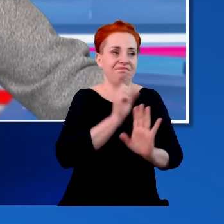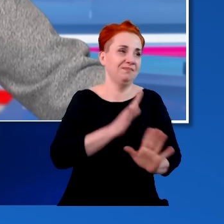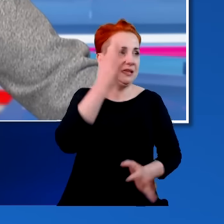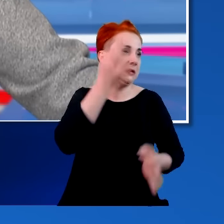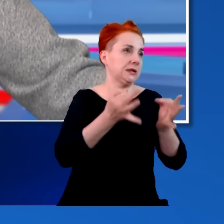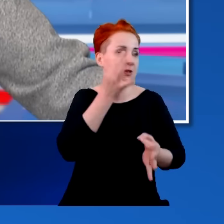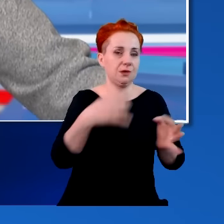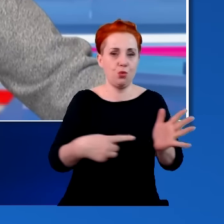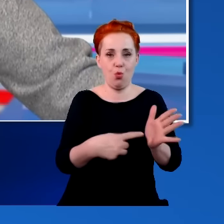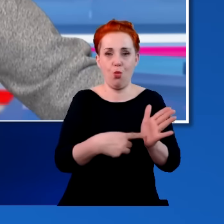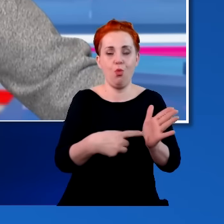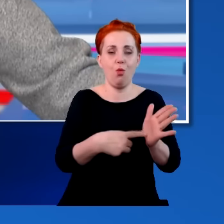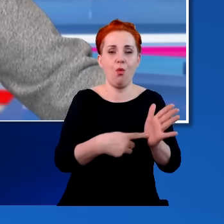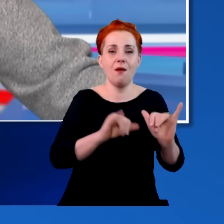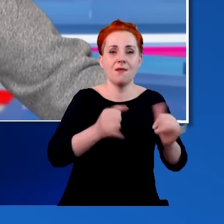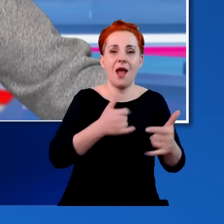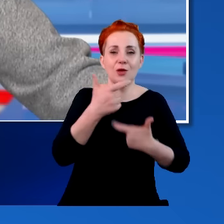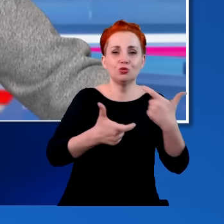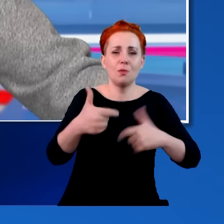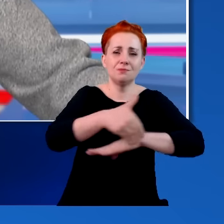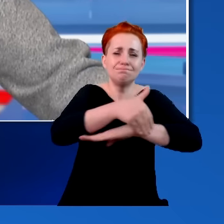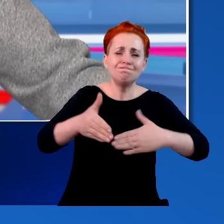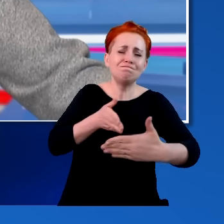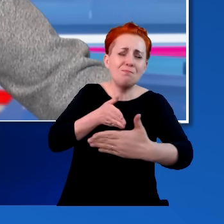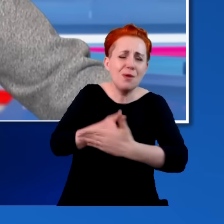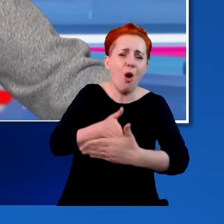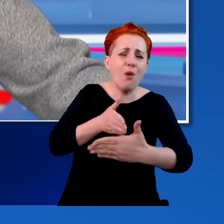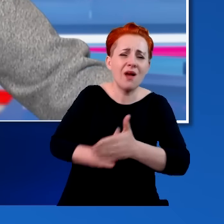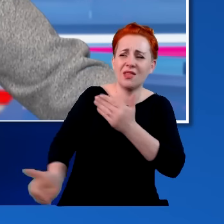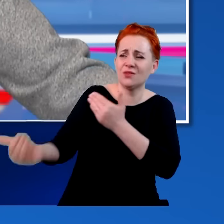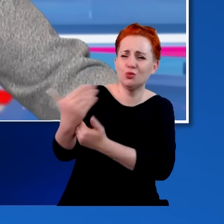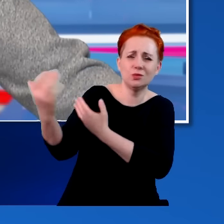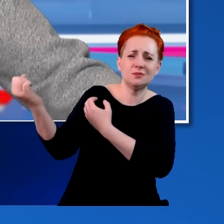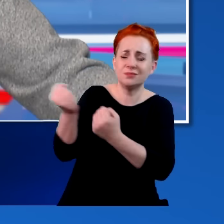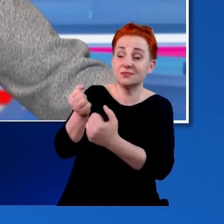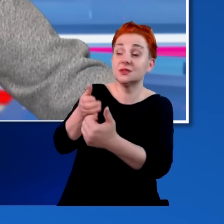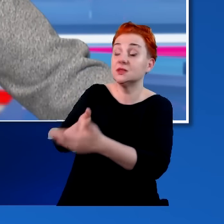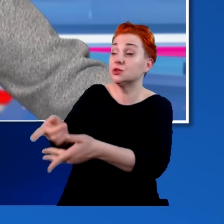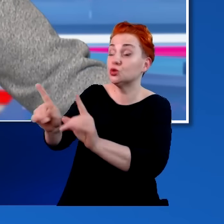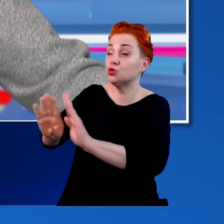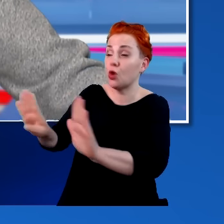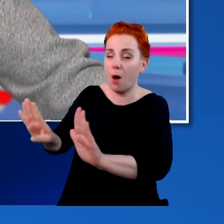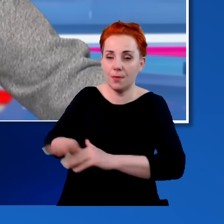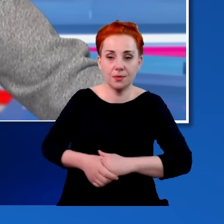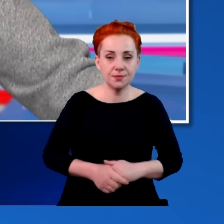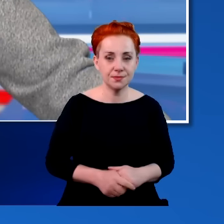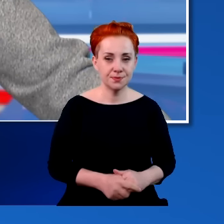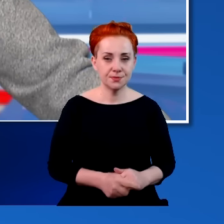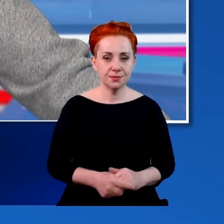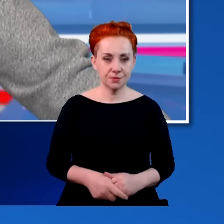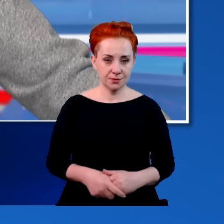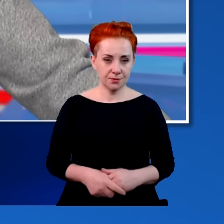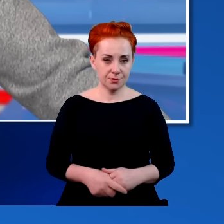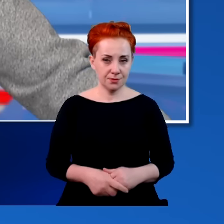nad blokadą po prostu towarów ze wschodu? Panie doktor, znaczy w tej